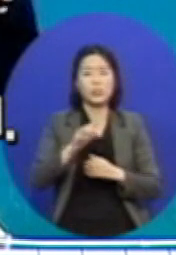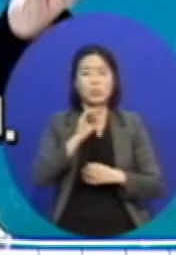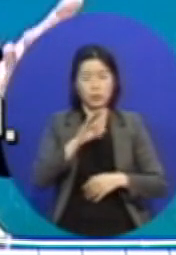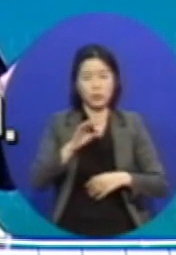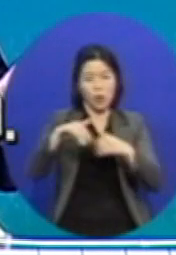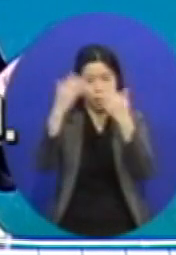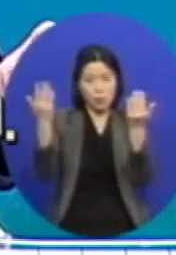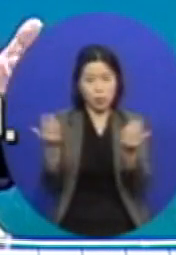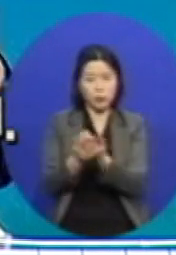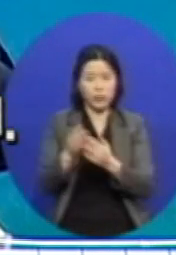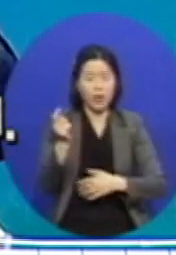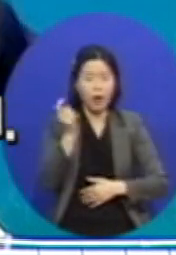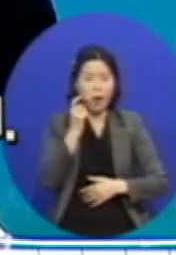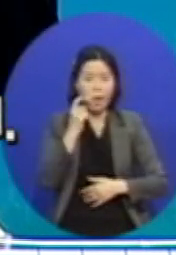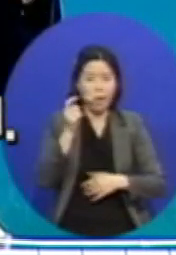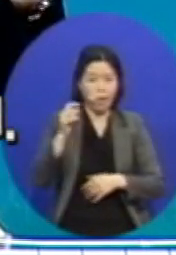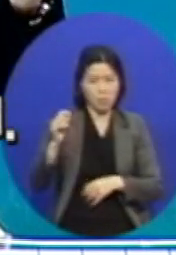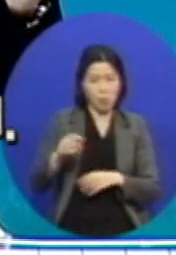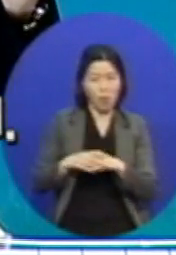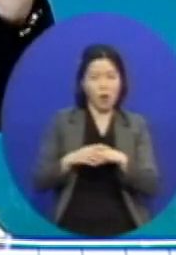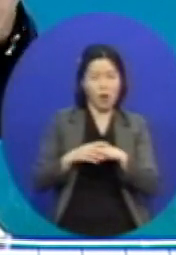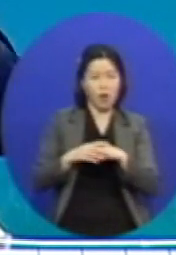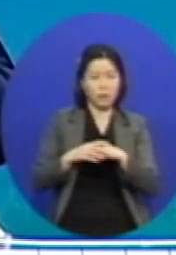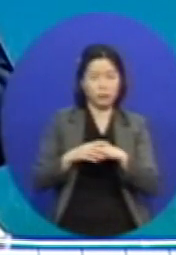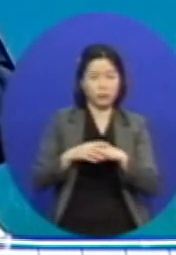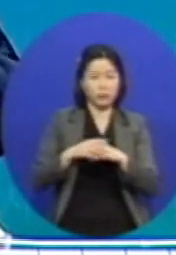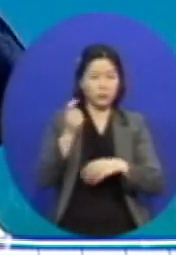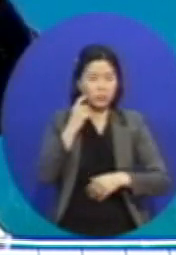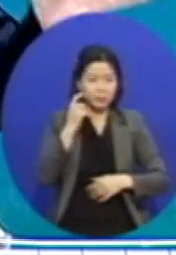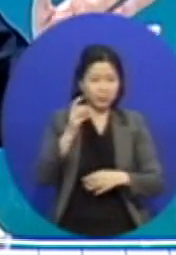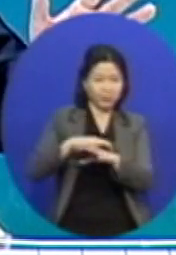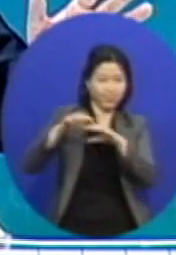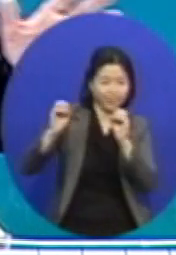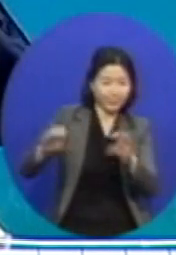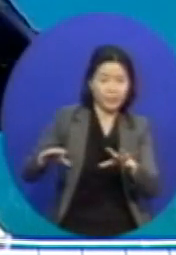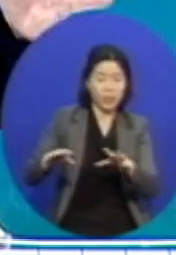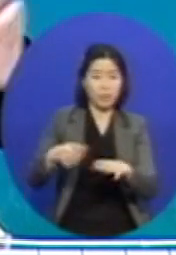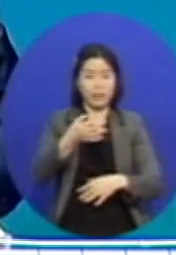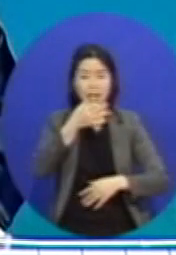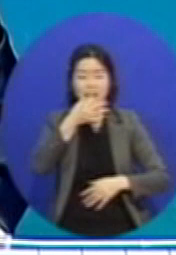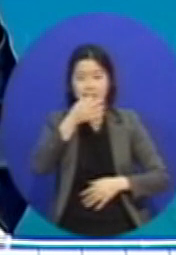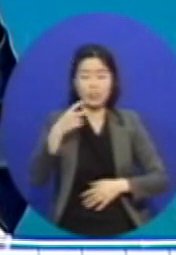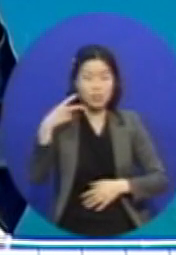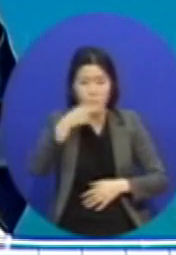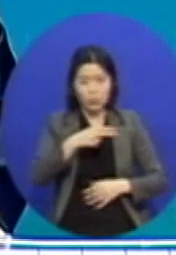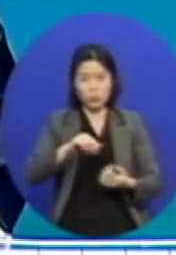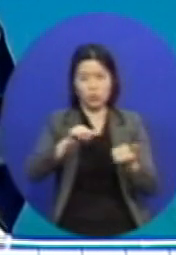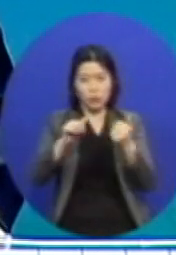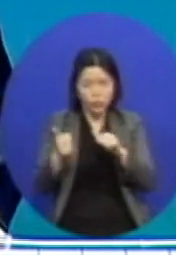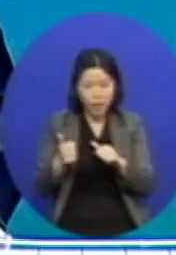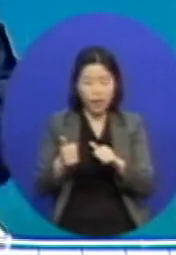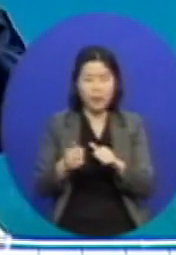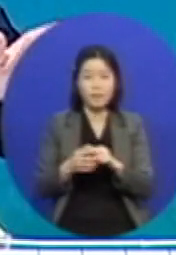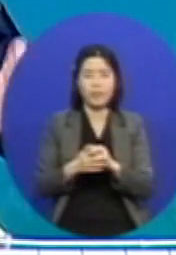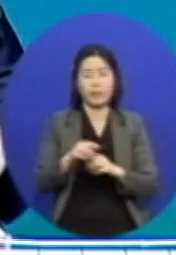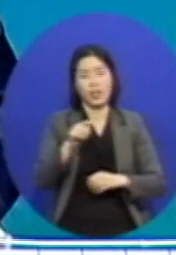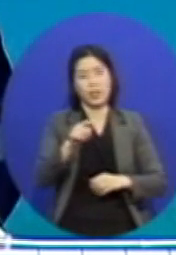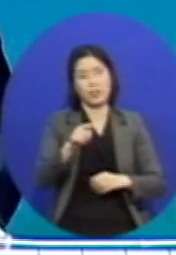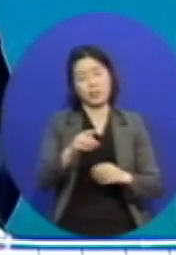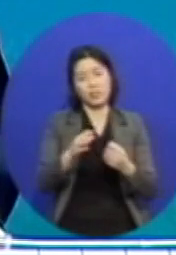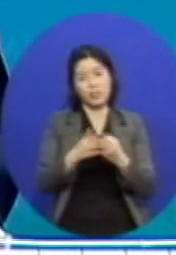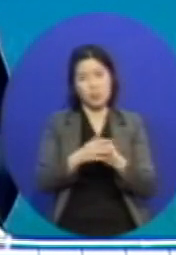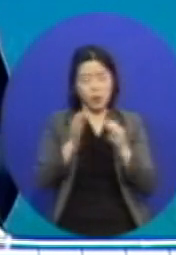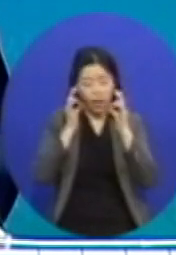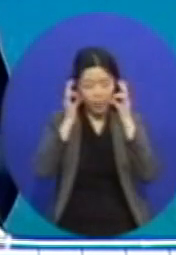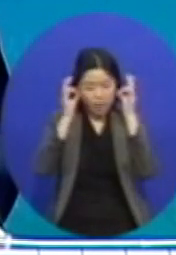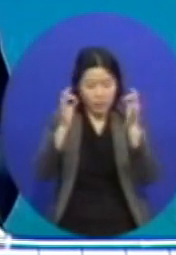뭐든 게다 허사 다 다 다 허상이다 음 욕심을 버리라 욕심을 죽이라 그래서 되어 지지도